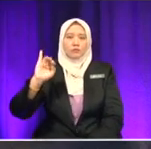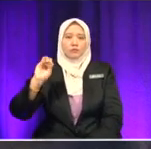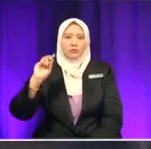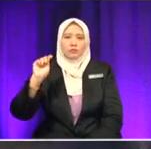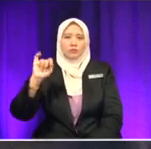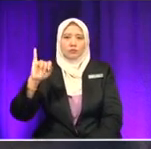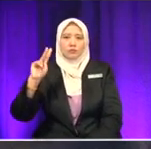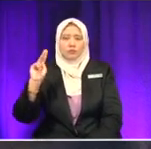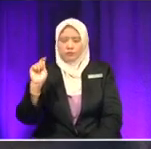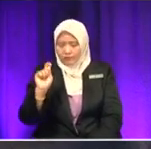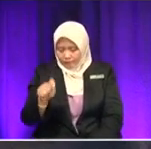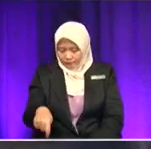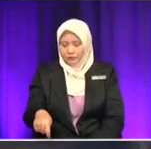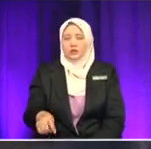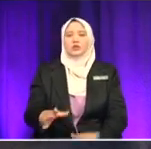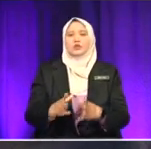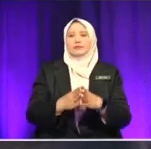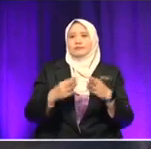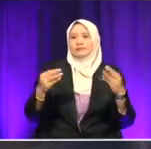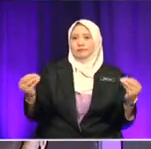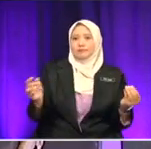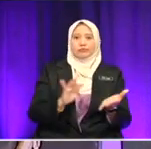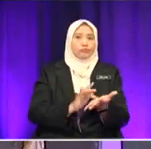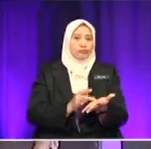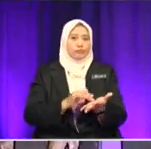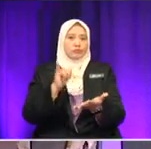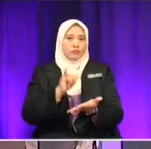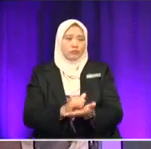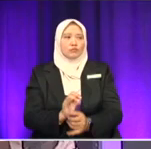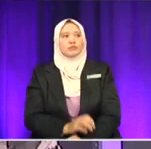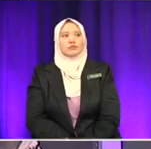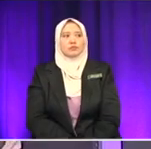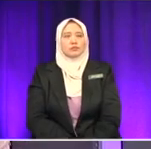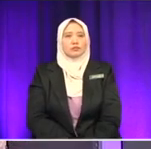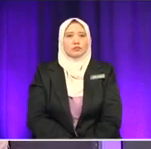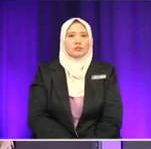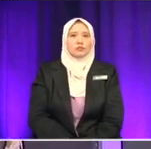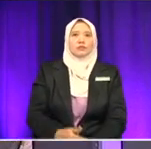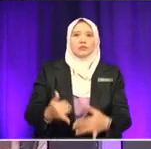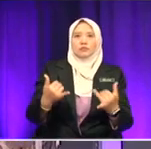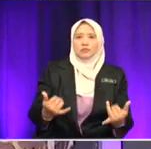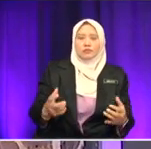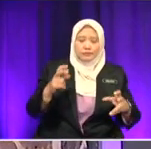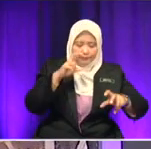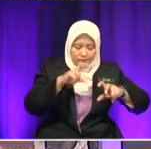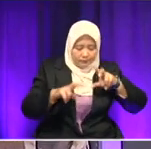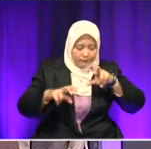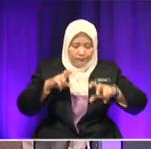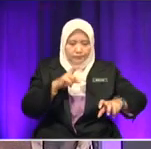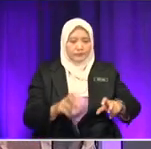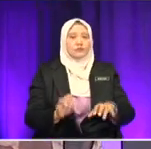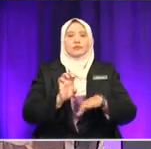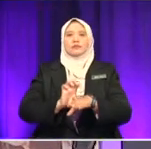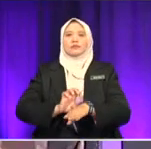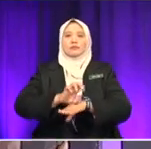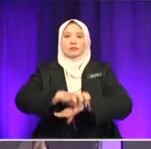resistance ataupun perintang antibiotik. Okey, mari kita lihat seterusnya, mengkaji kesan kepekatan antibiotik ke atas